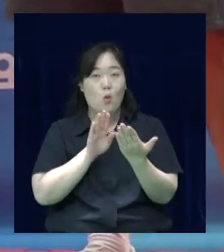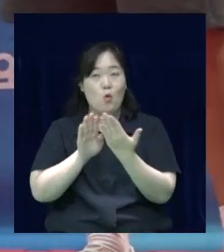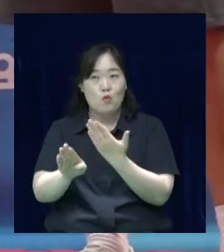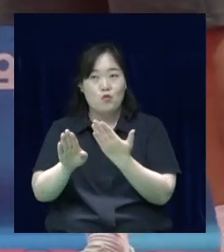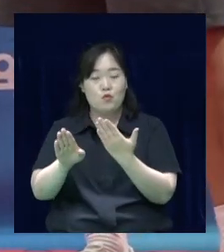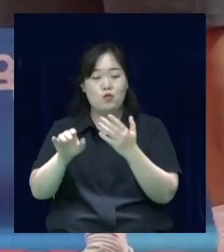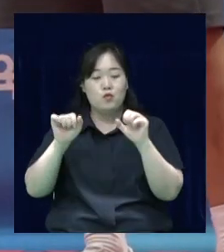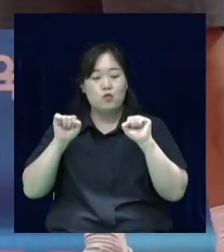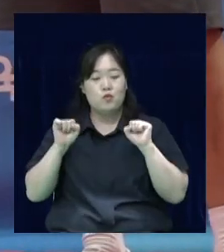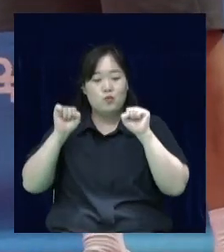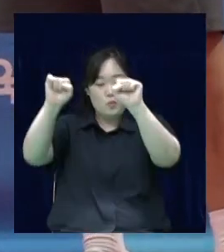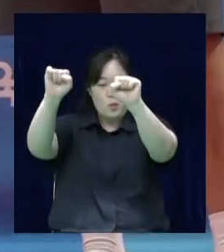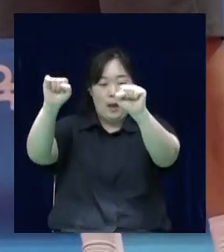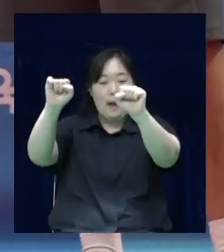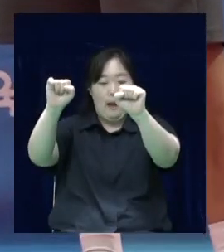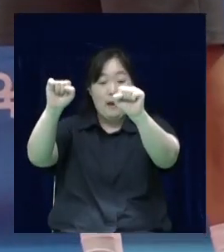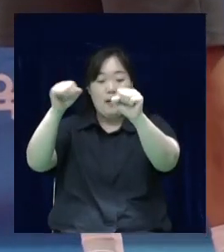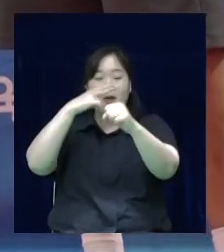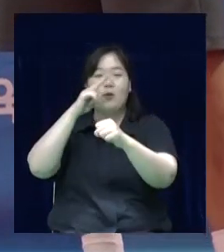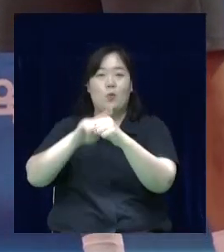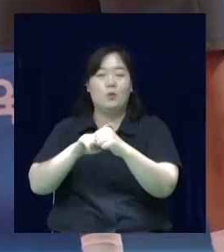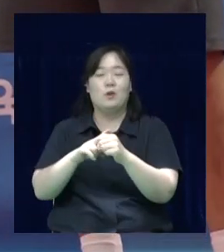네.